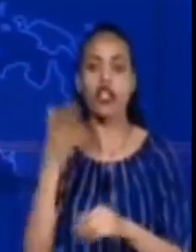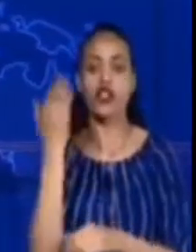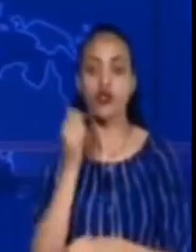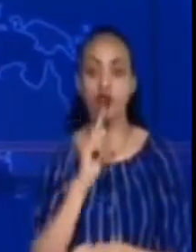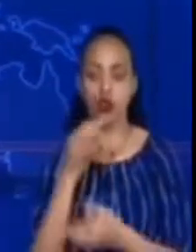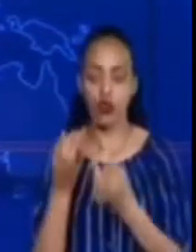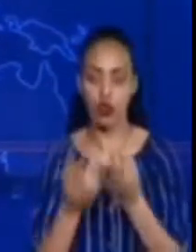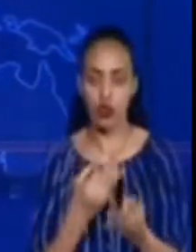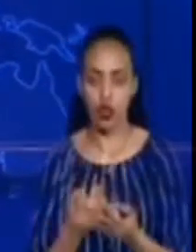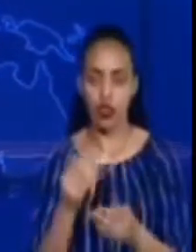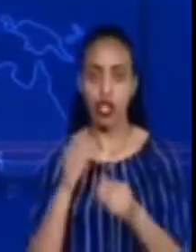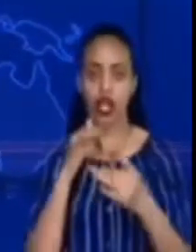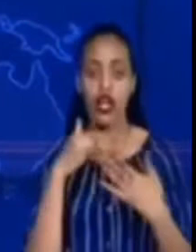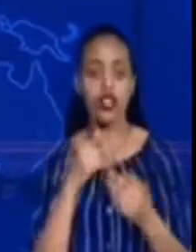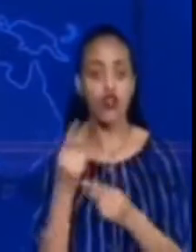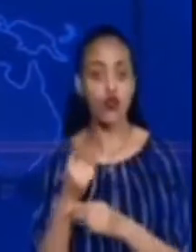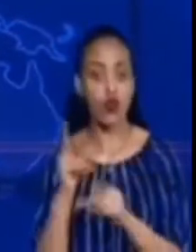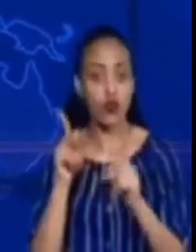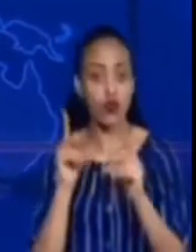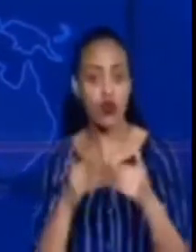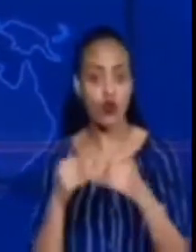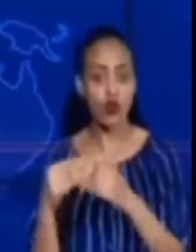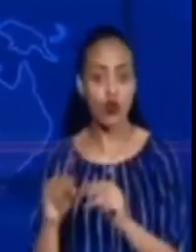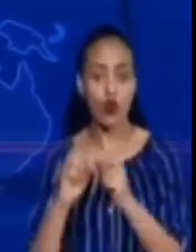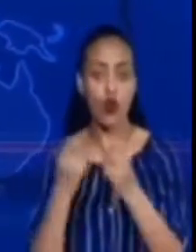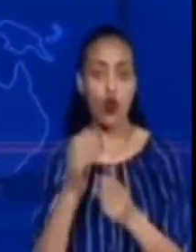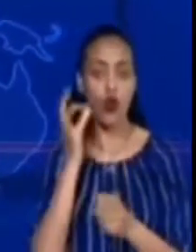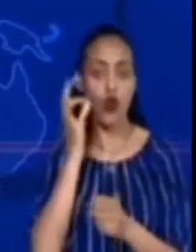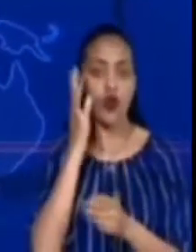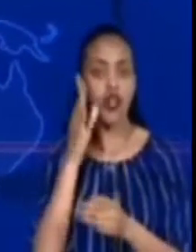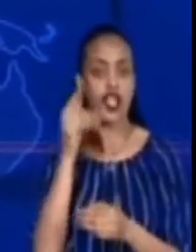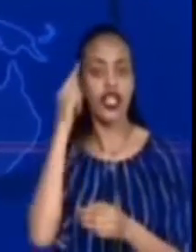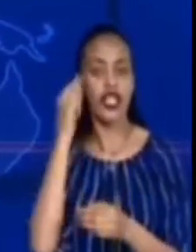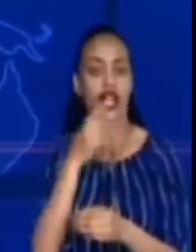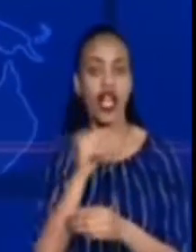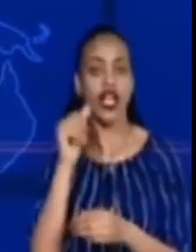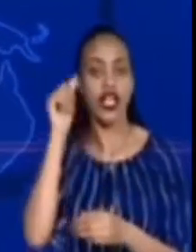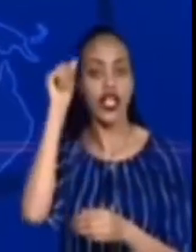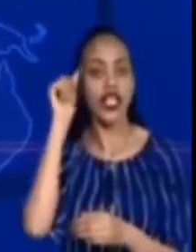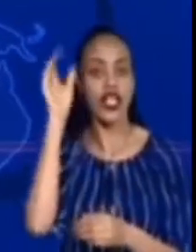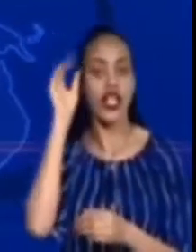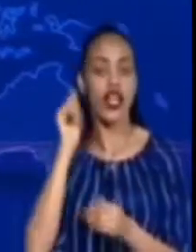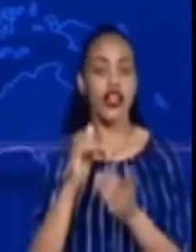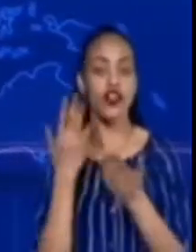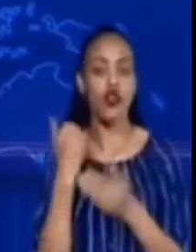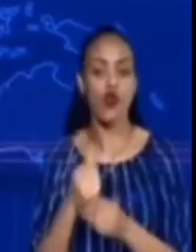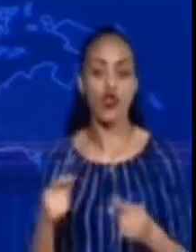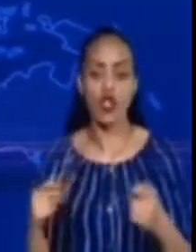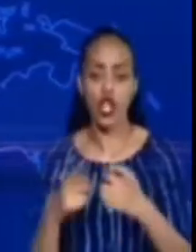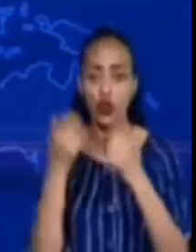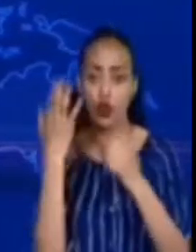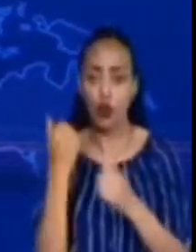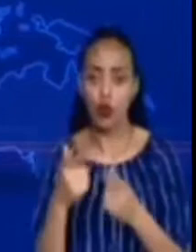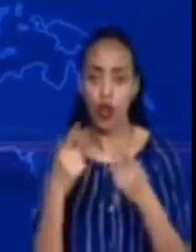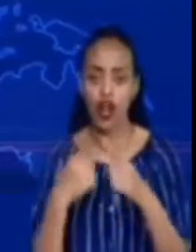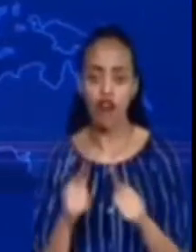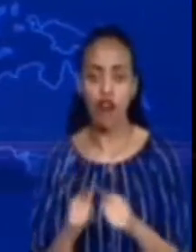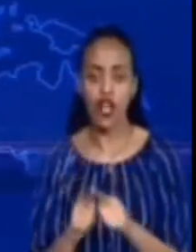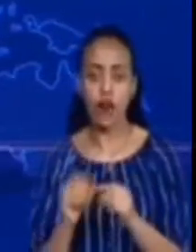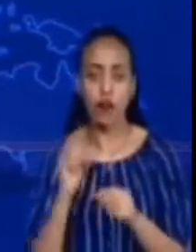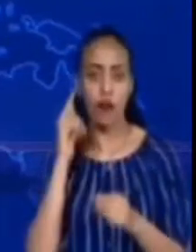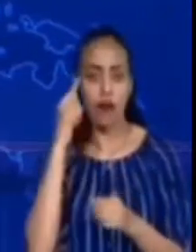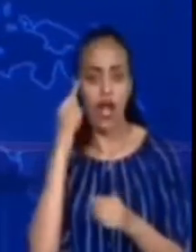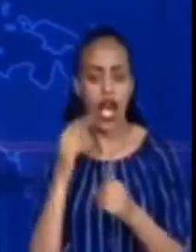ነው ጥሩ ነው እና በቃ እናመሰግናለን ዘበነ ዶክተር ዘበነ ሙስሊሞችን